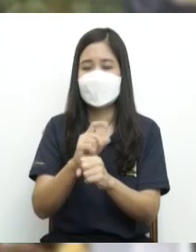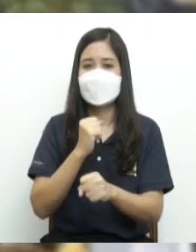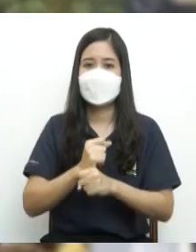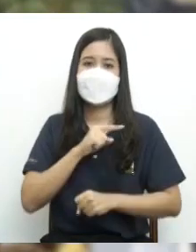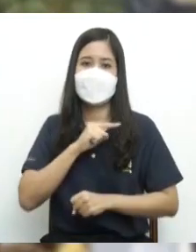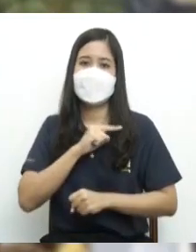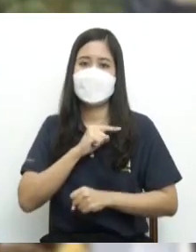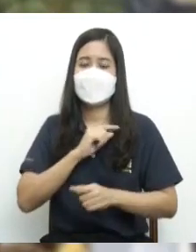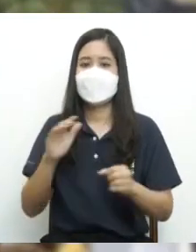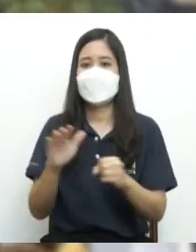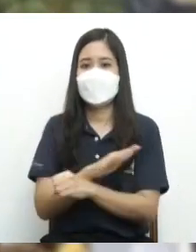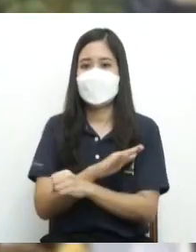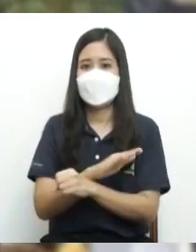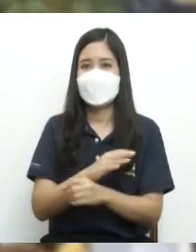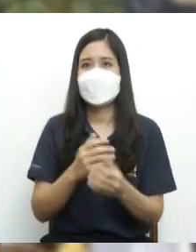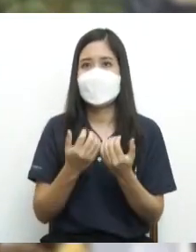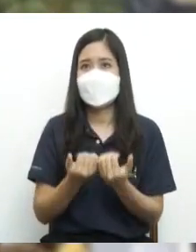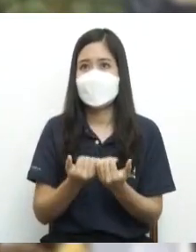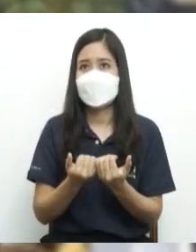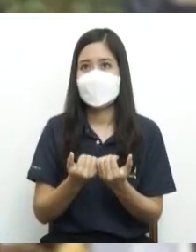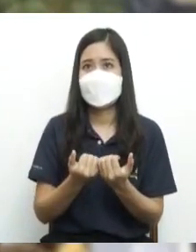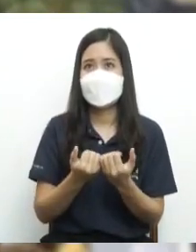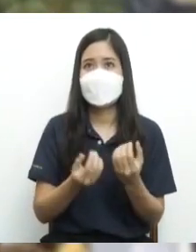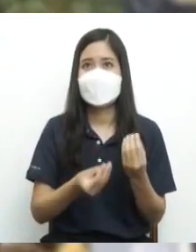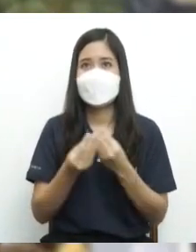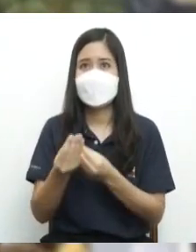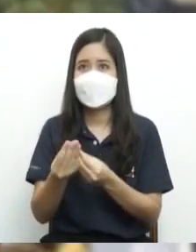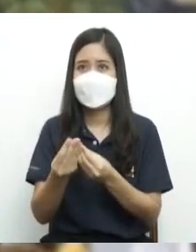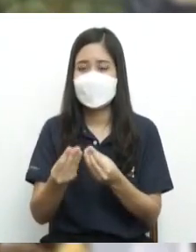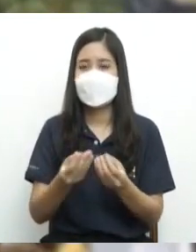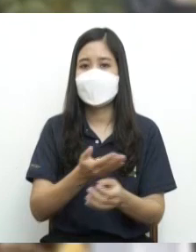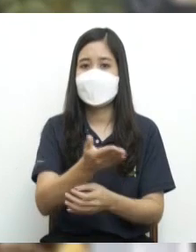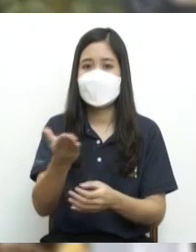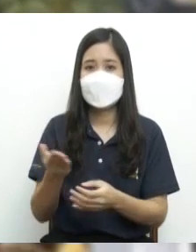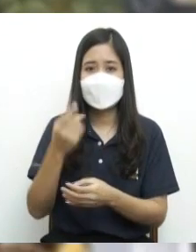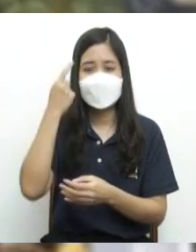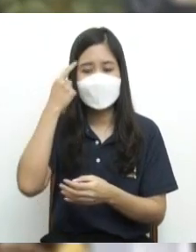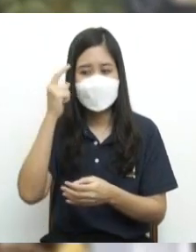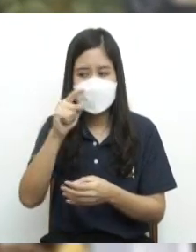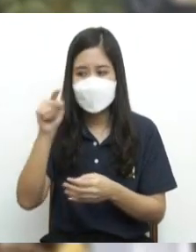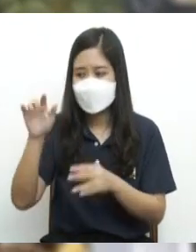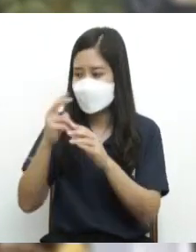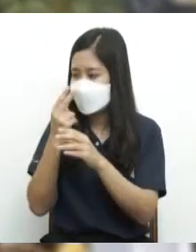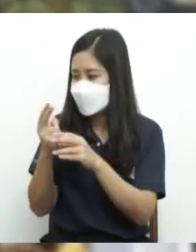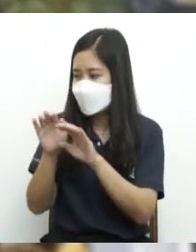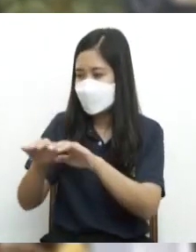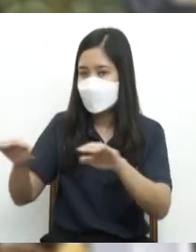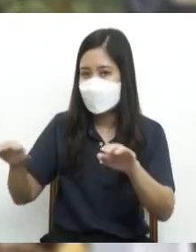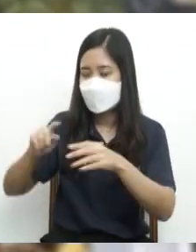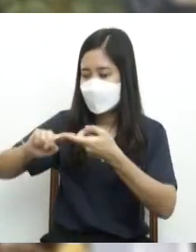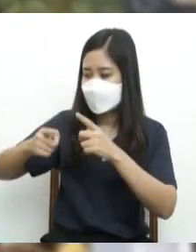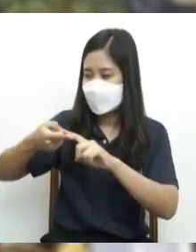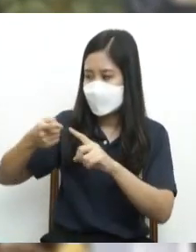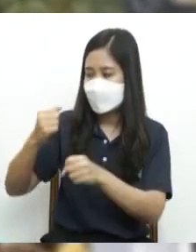งไม่ต้องบอกกันมากว่าเป็นอย่างไรก็อยากฝากประมาณนี้ว่าขอให้ท่านนึกถึงคนที่เราทำงานด้วยกันไม่ว่าจะเป็นเพื่อนร่วมงานเป็น